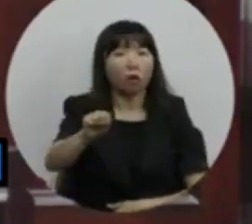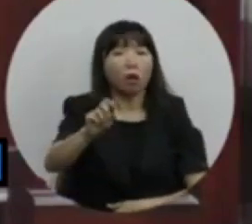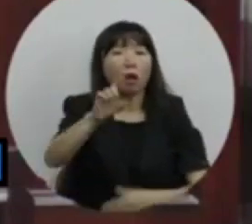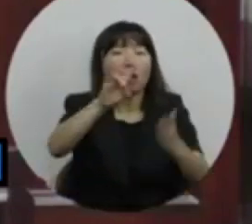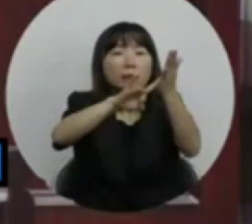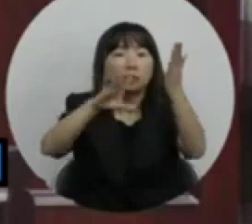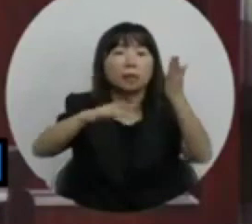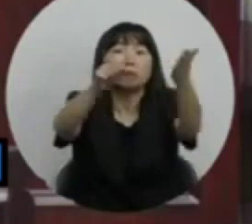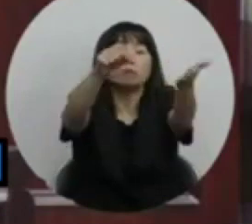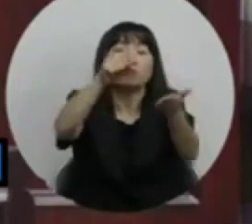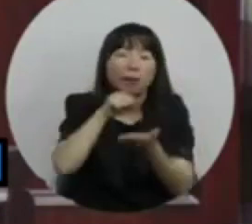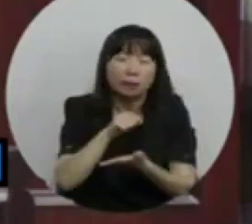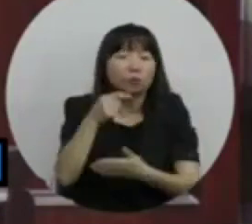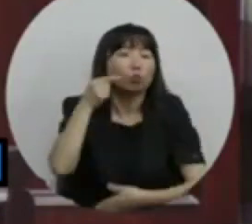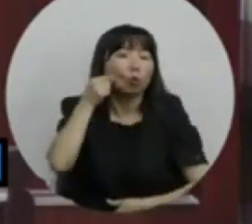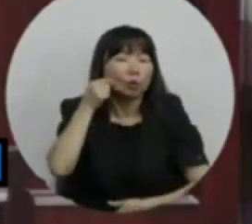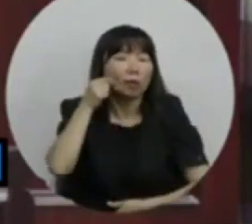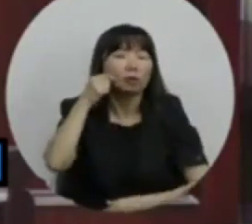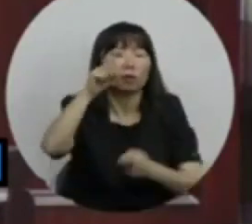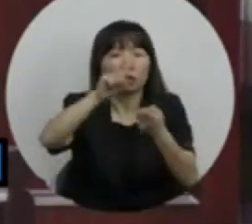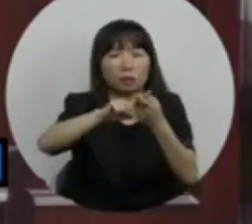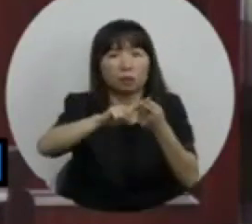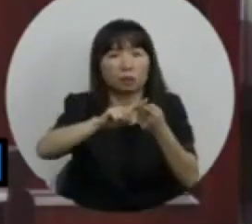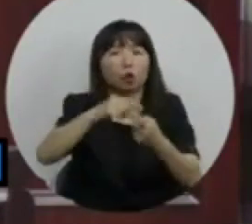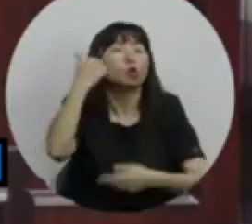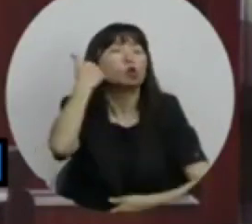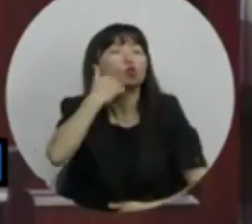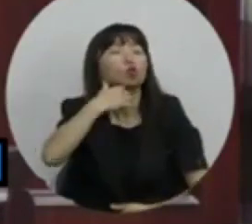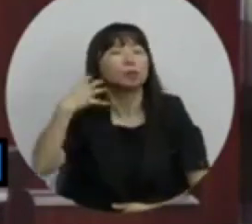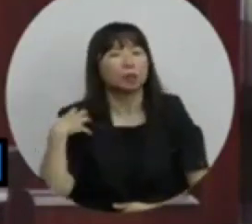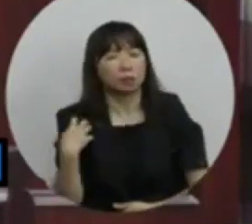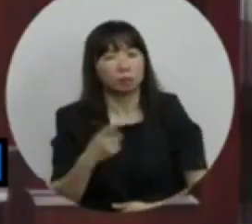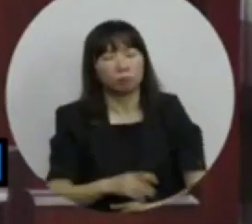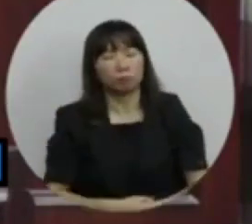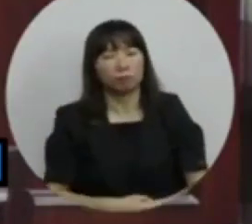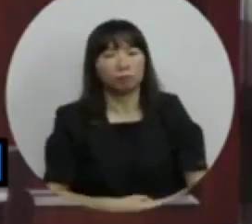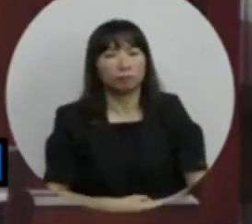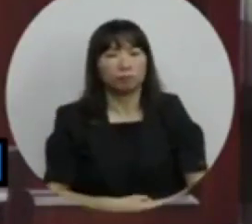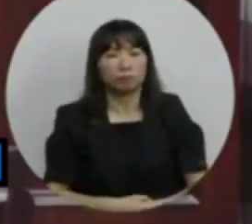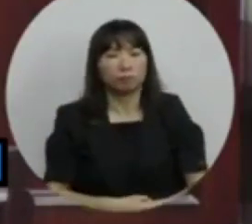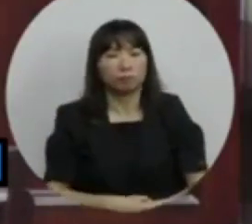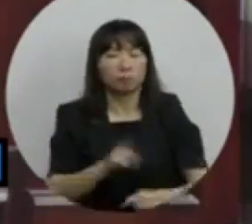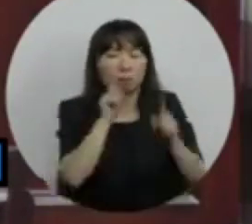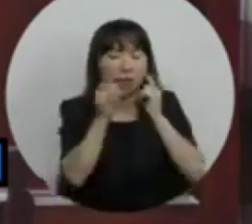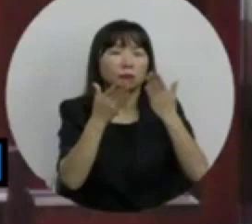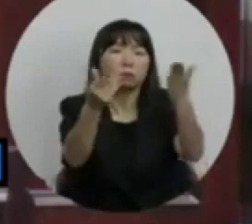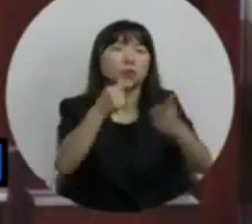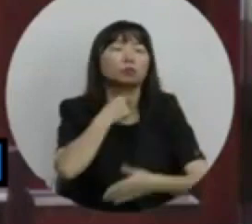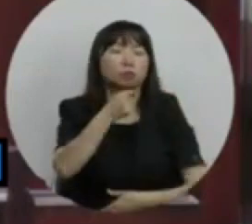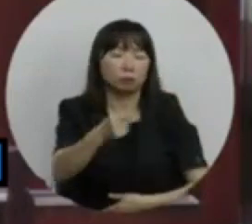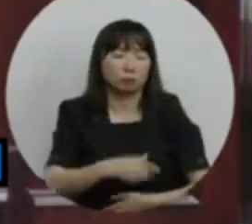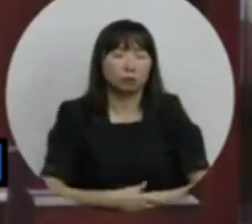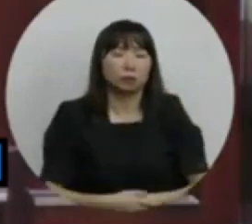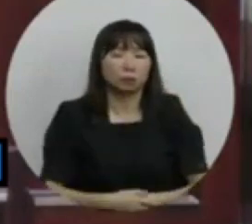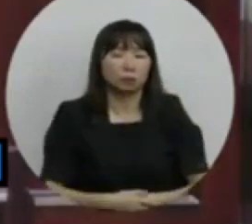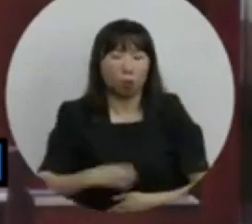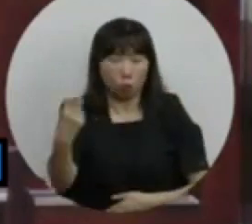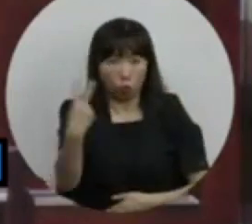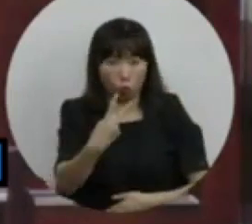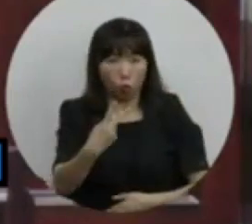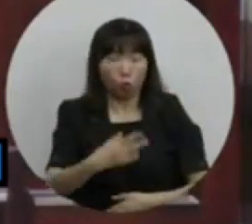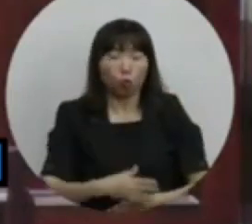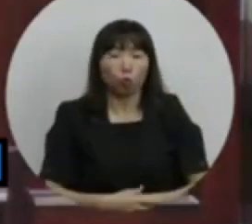교부세가 내려오지 않는 것은 그건 누가 책임을 져야 됩니까? 이렇게 말씀드리고 싶고 또 한 가지